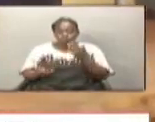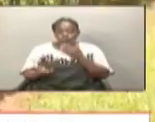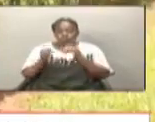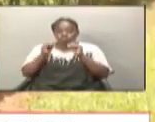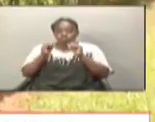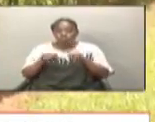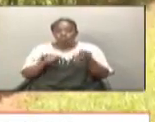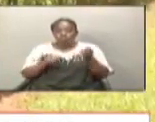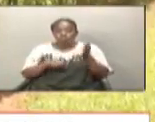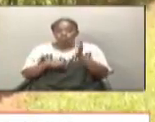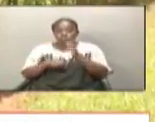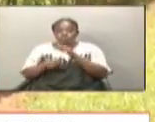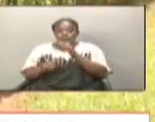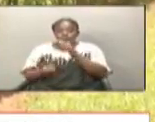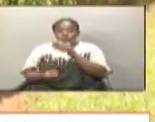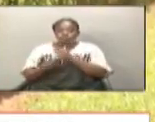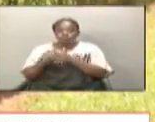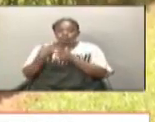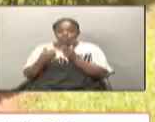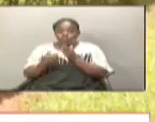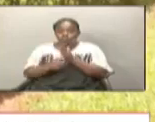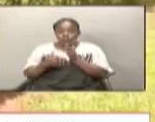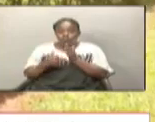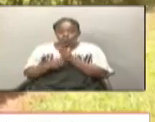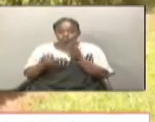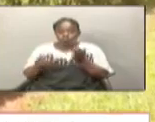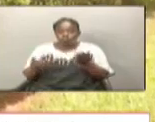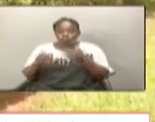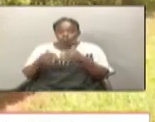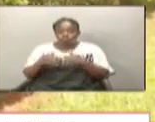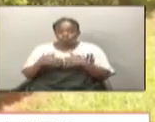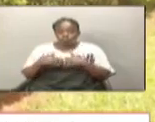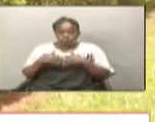ki? Batutuusaako obulala bayinza okutukwata.